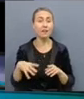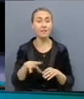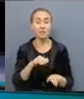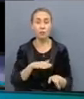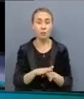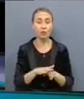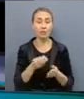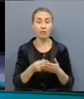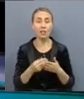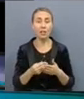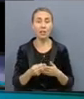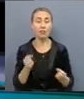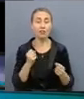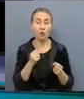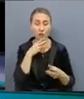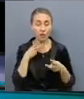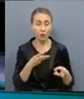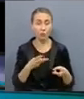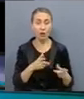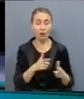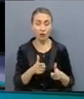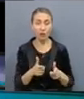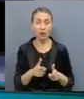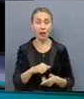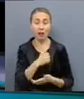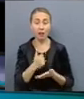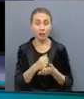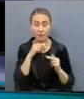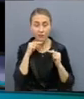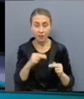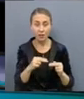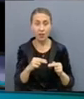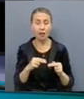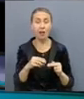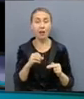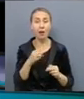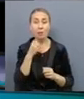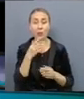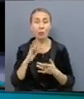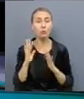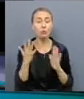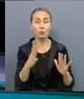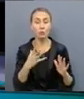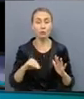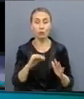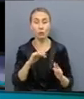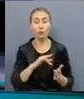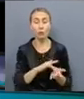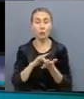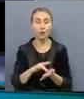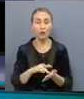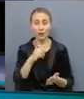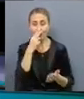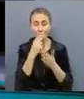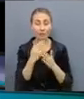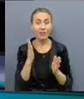освоены, твердое топливо заготовлено. Глава региона уделил особое внимание благоустройству курорта. Он отметил, привлекательный облик районного